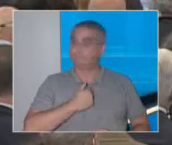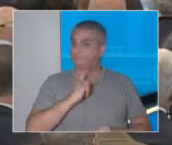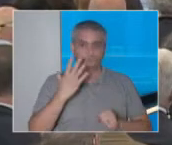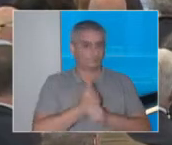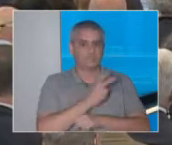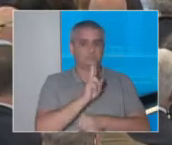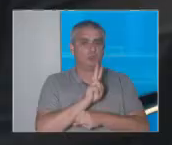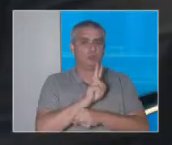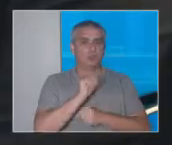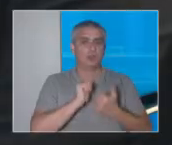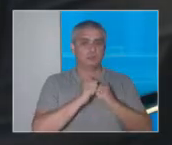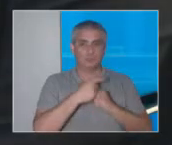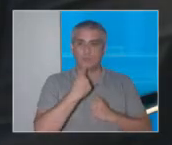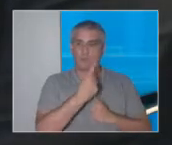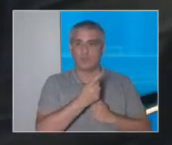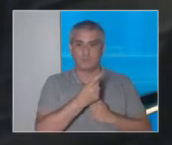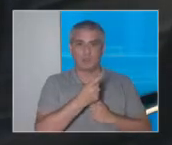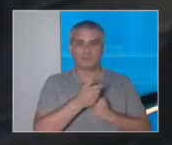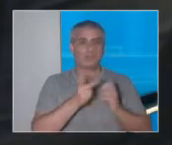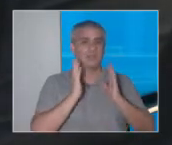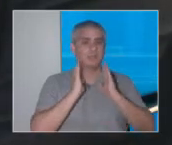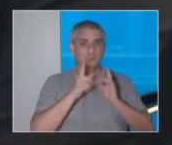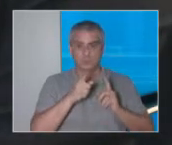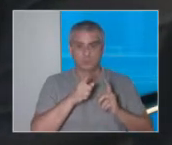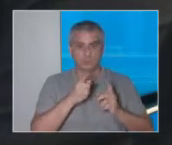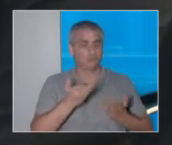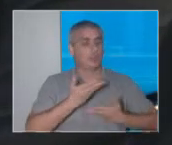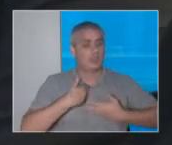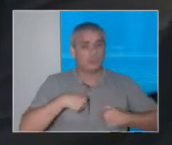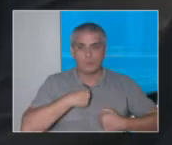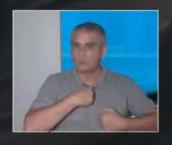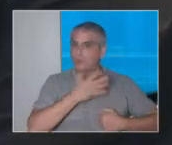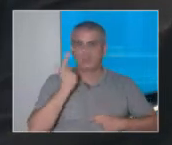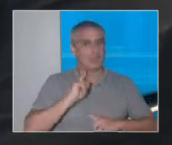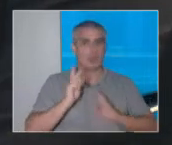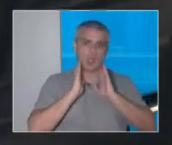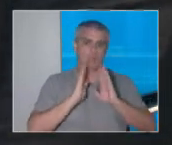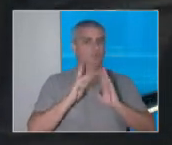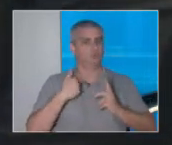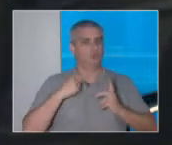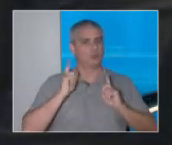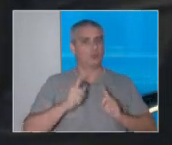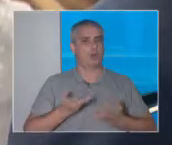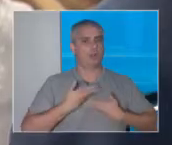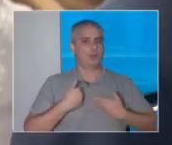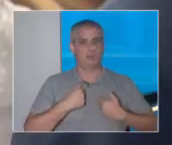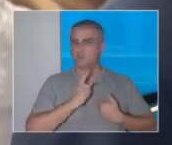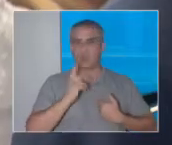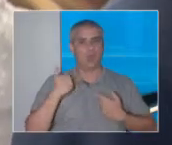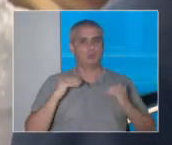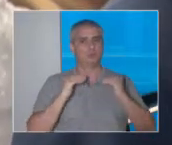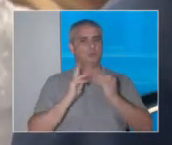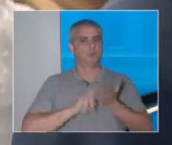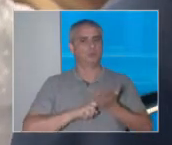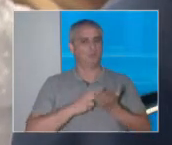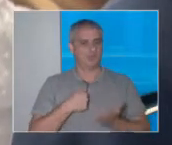הצלחנו לשמור עליהם אומרת שהאמון שהם והמשפחות נתנו בנו היה לא אמון שהיו יכולים לתת בנו. לא היינו ראויים